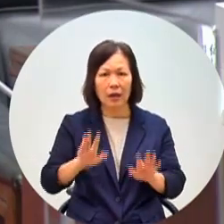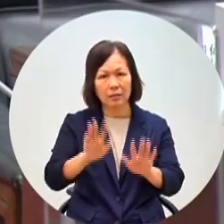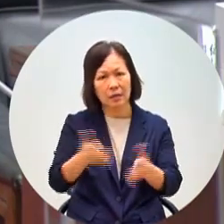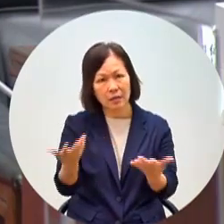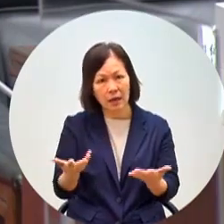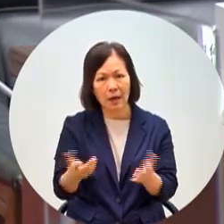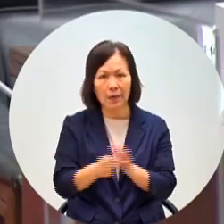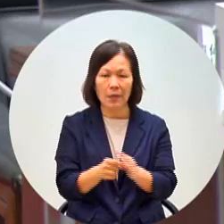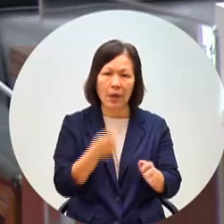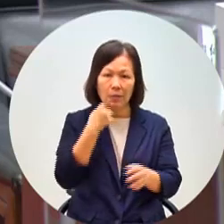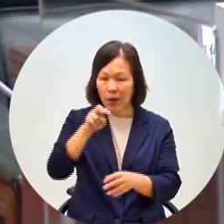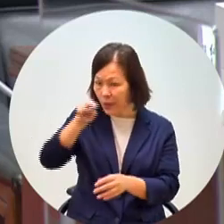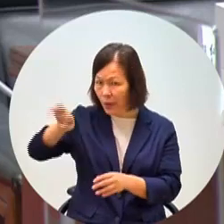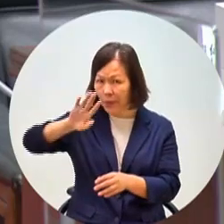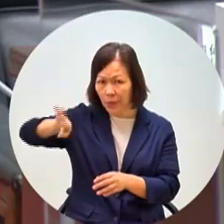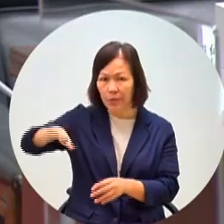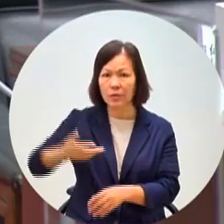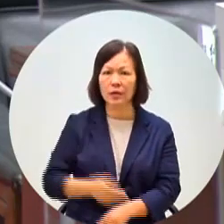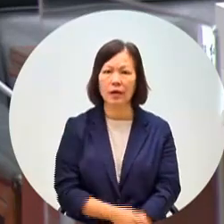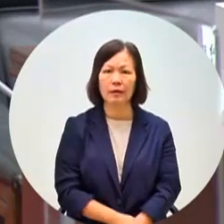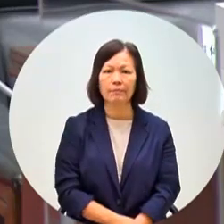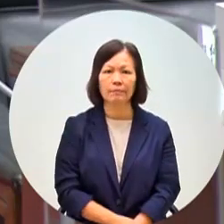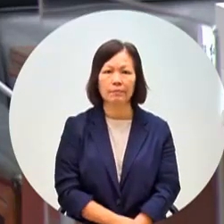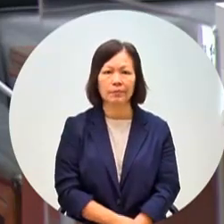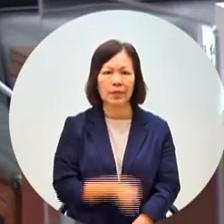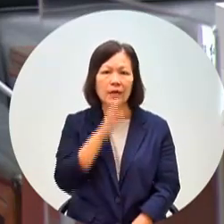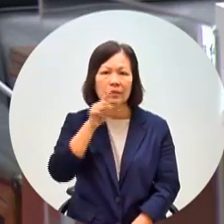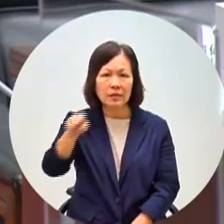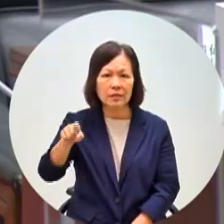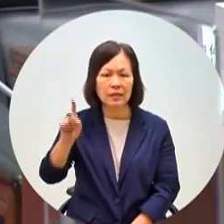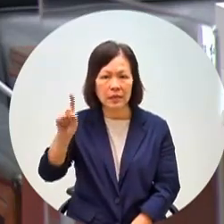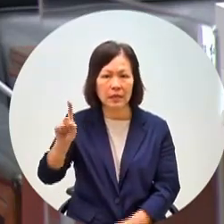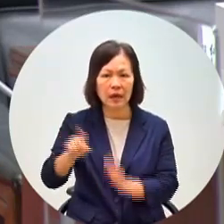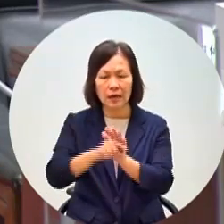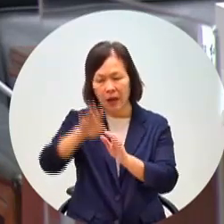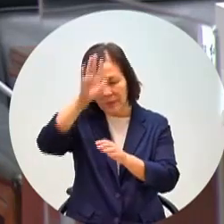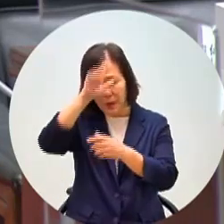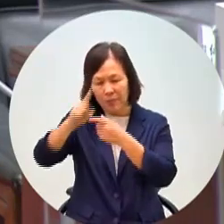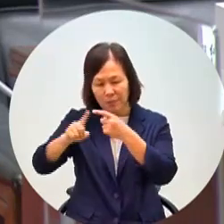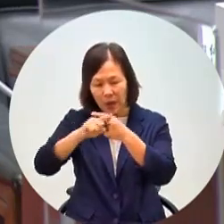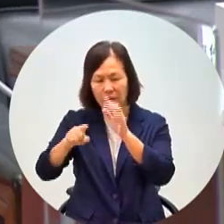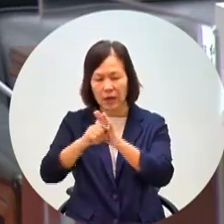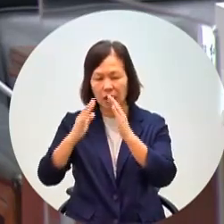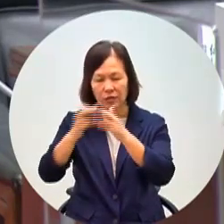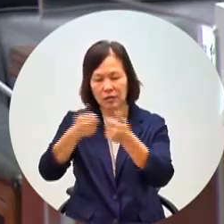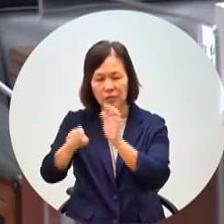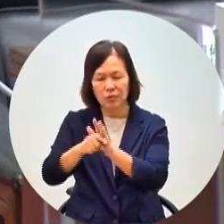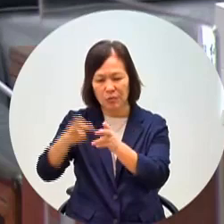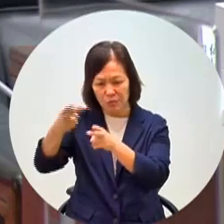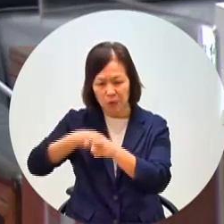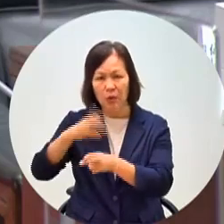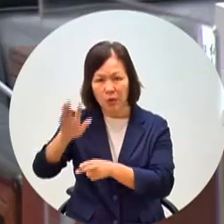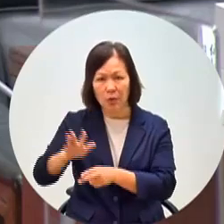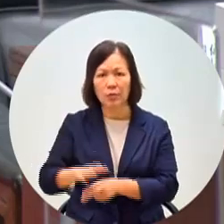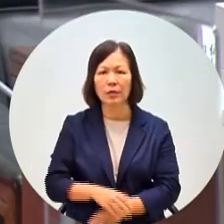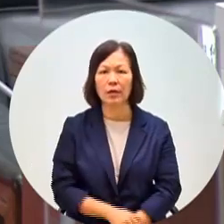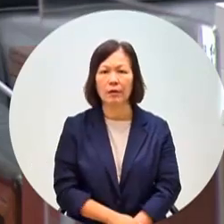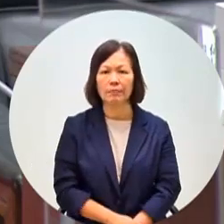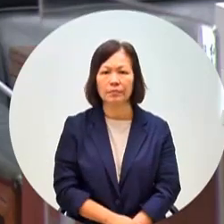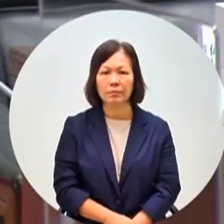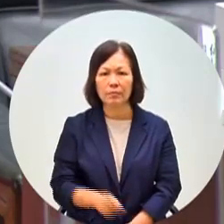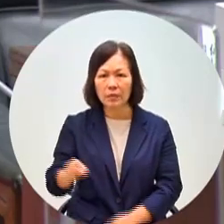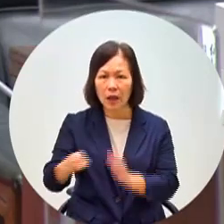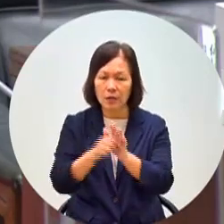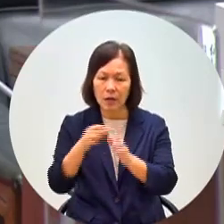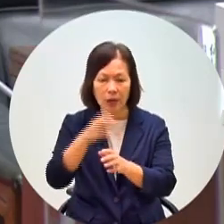就看右边就好了，那是一个某位确诊议员收到的关怀包，他也没有